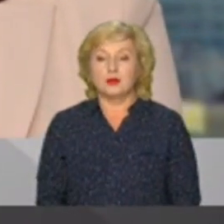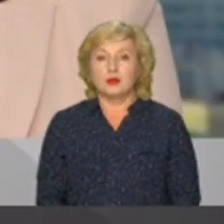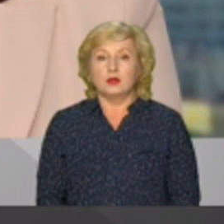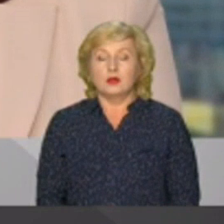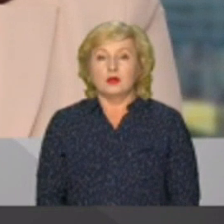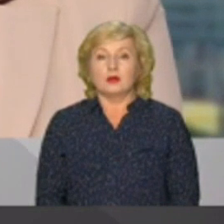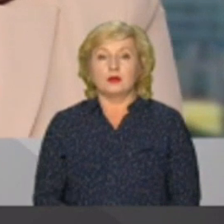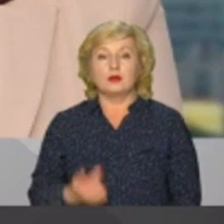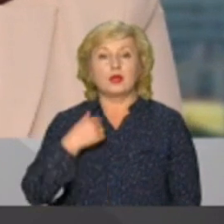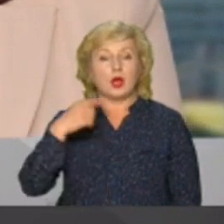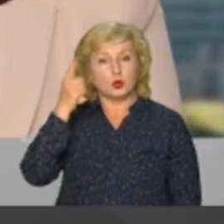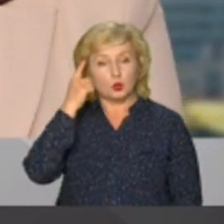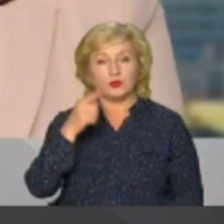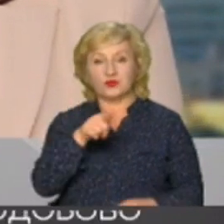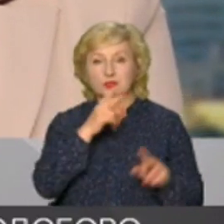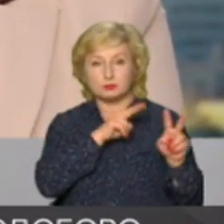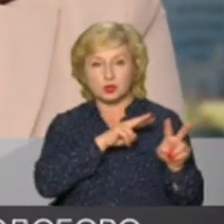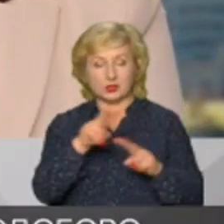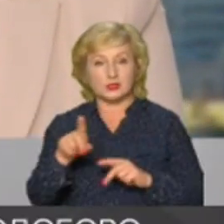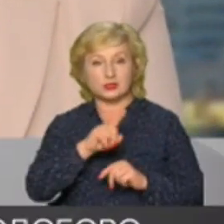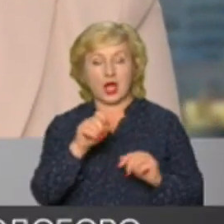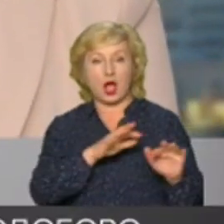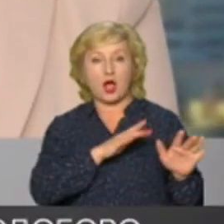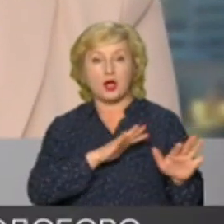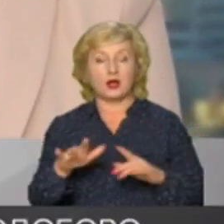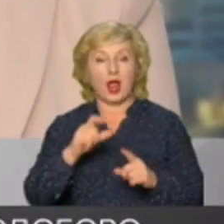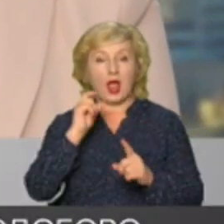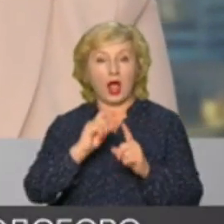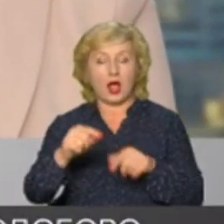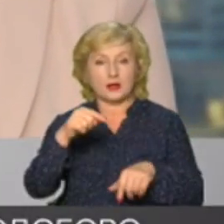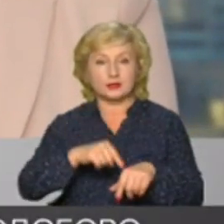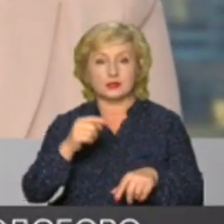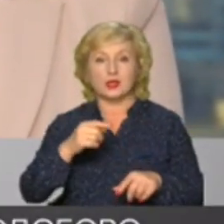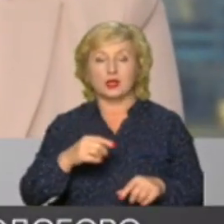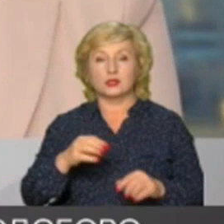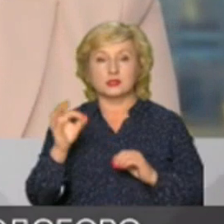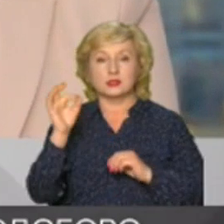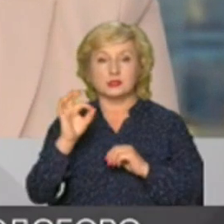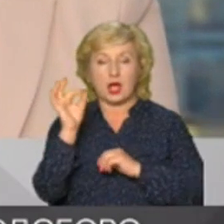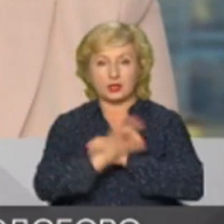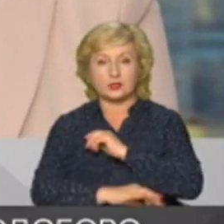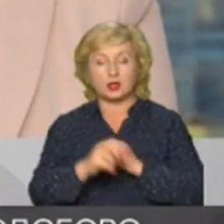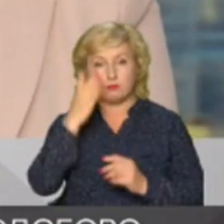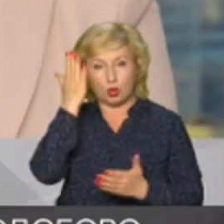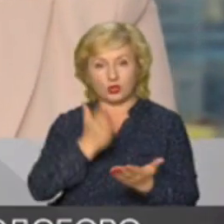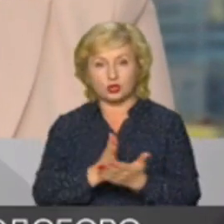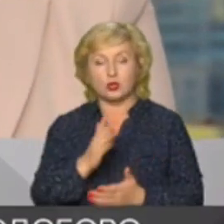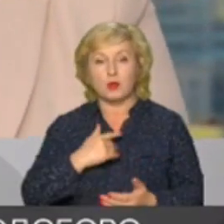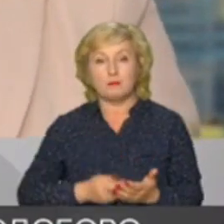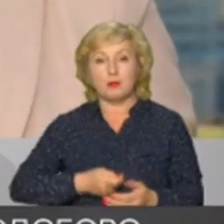Я думаю, ви спостерігали так і за реакціями одразу західних політиків на заяву Володимира Зеленського, що ми подаємо заявку